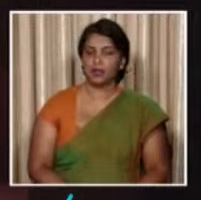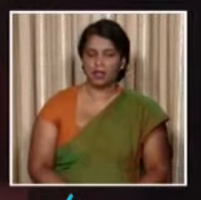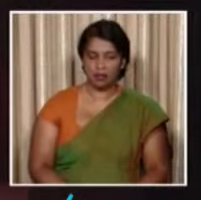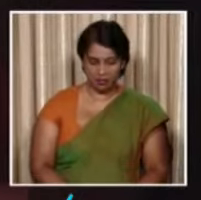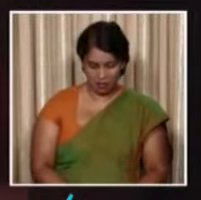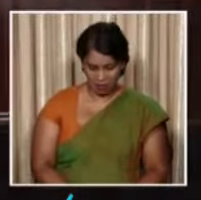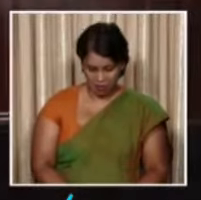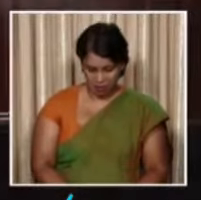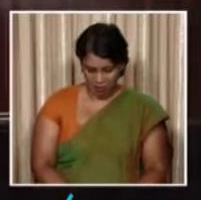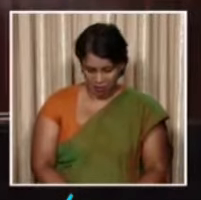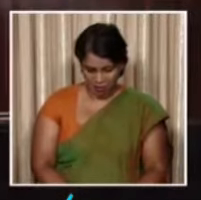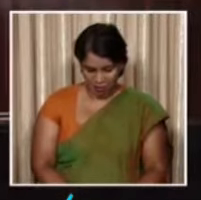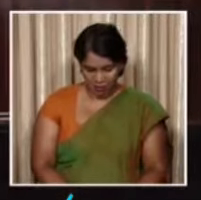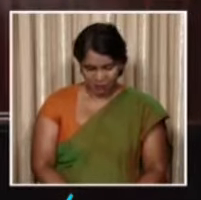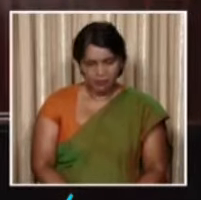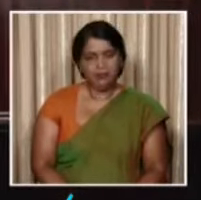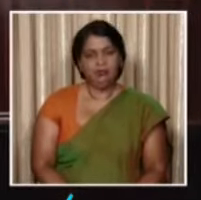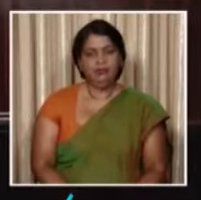රාජමතුම